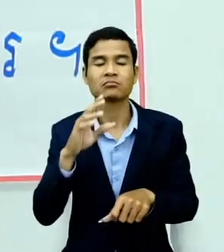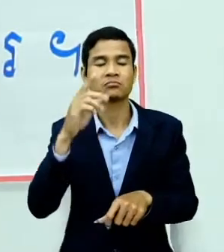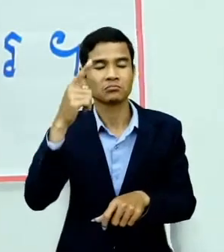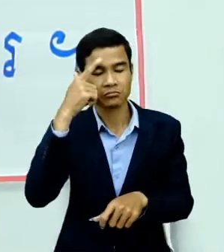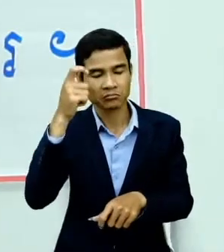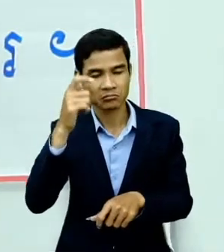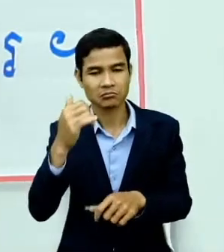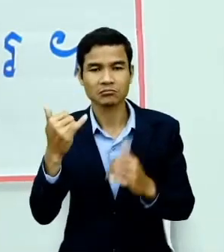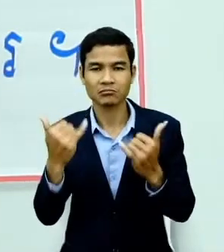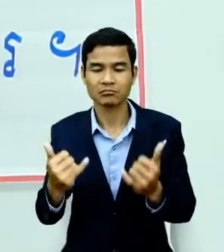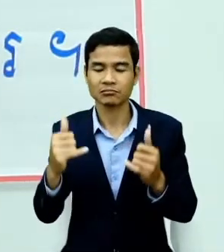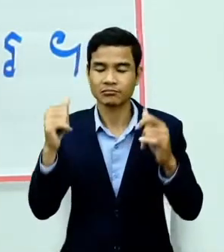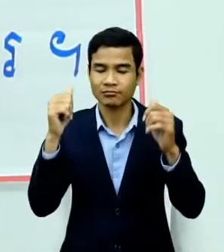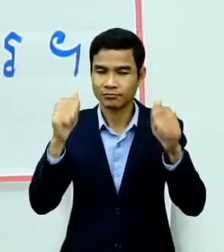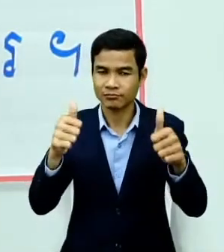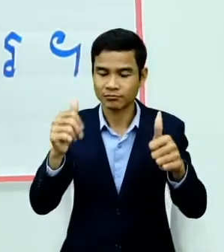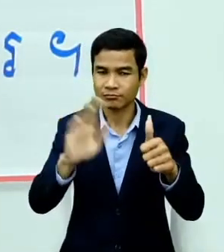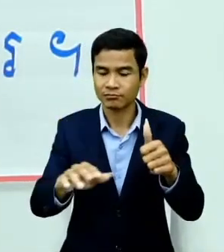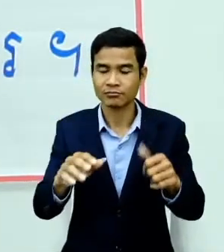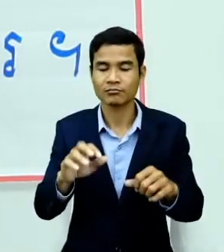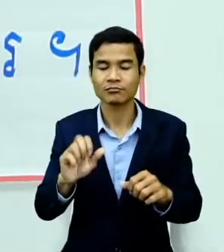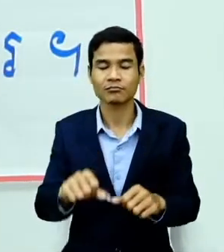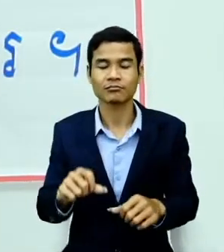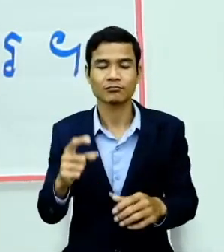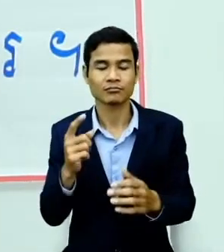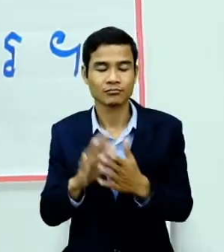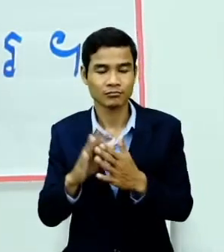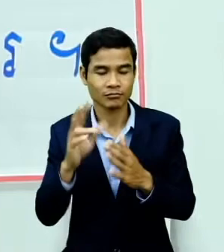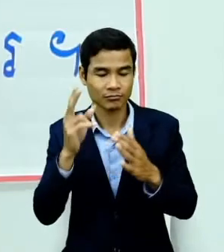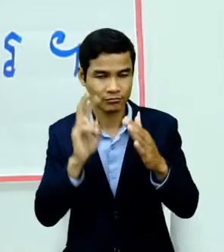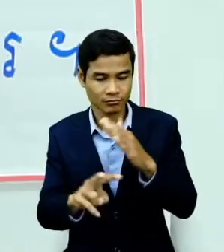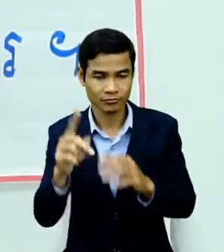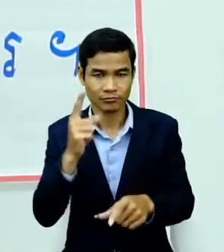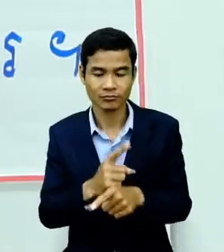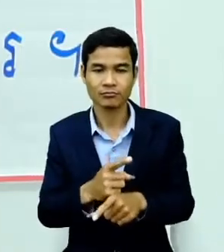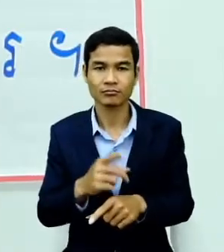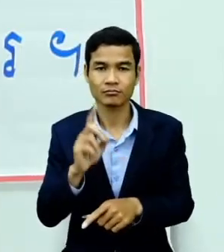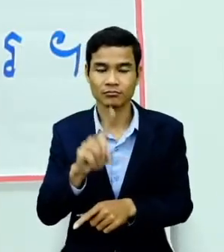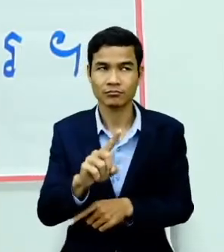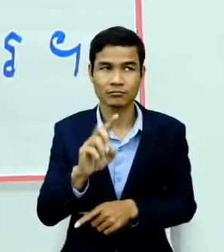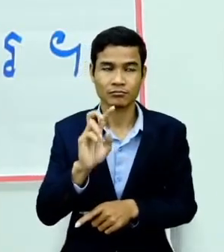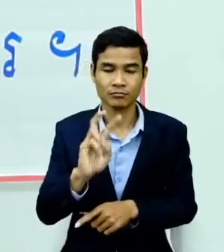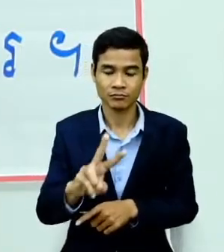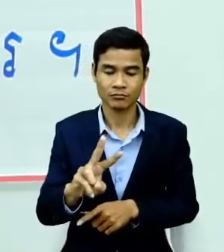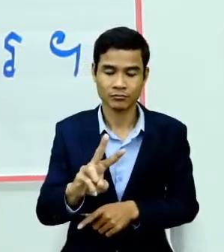ណាឥឡូវអ្នកគ្រូតែដៃឲ្យអស់ចាឲ្យកូនកូនដែលបានទូទាយត្រឹមត្រូវចា